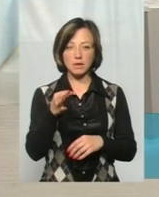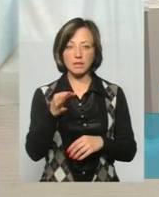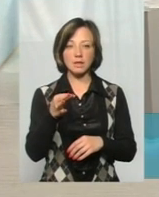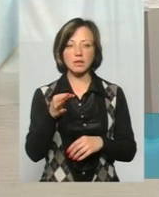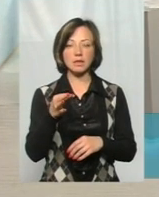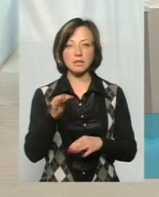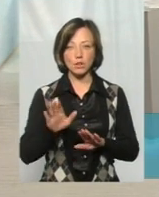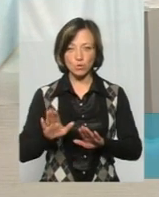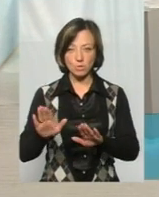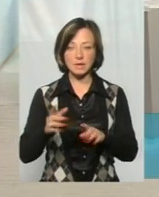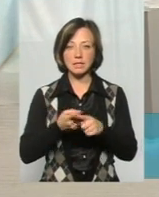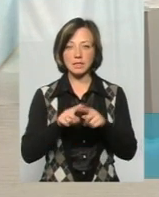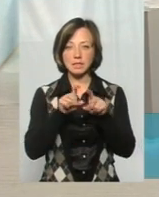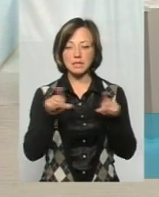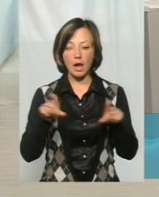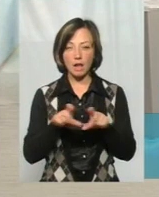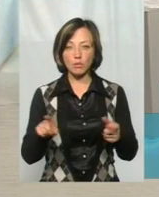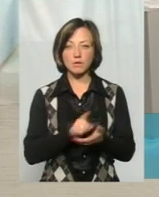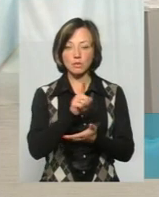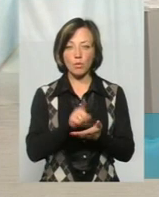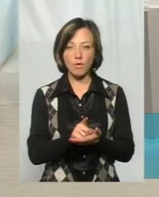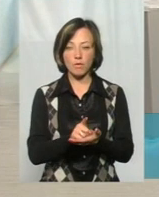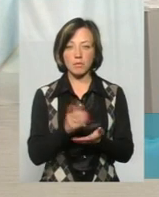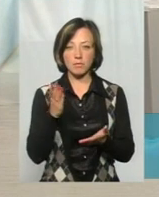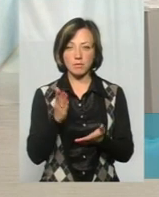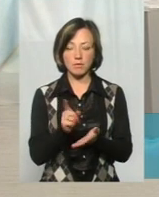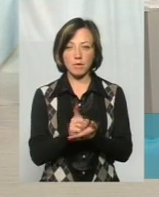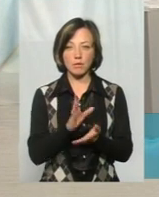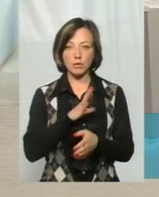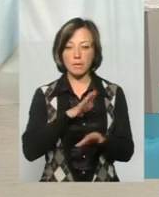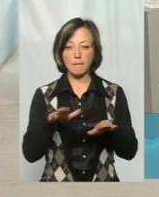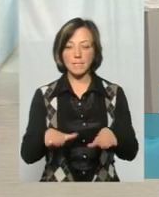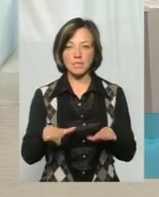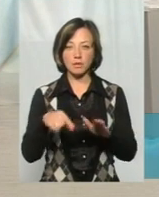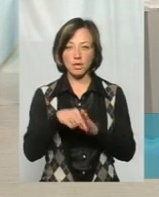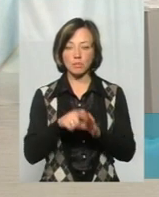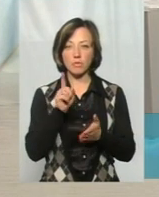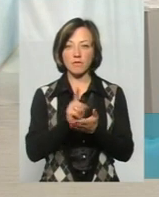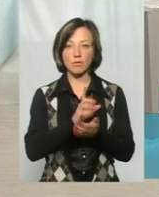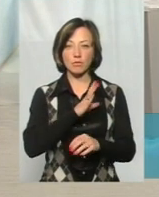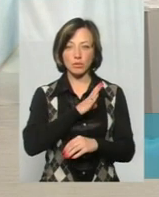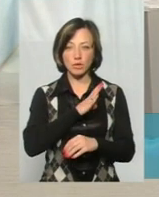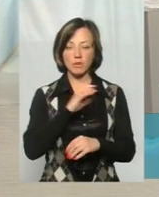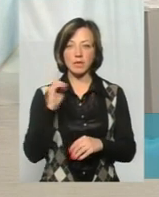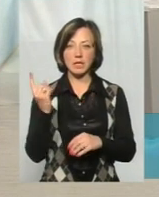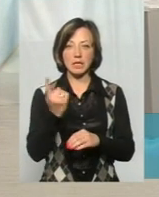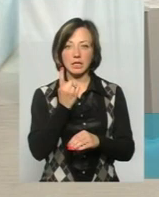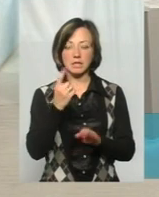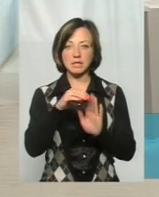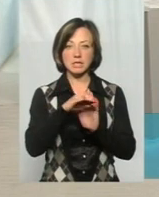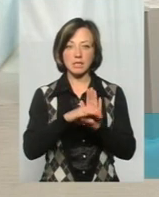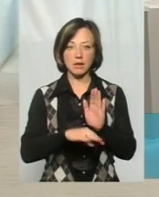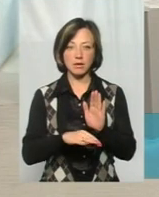це те, що заклади обов'язково повинні бути місцевого значення, і вони повинні бути в єдиній